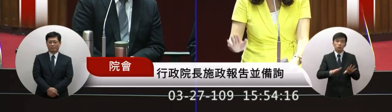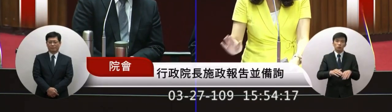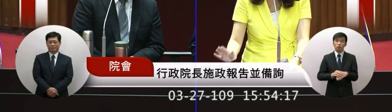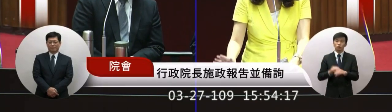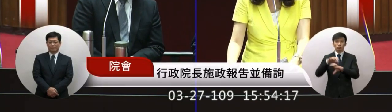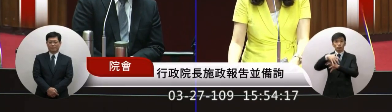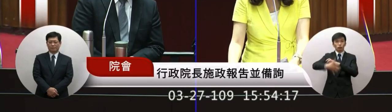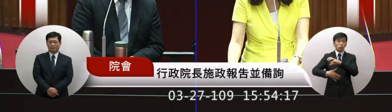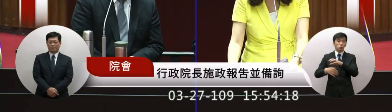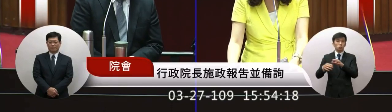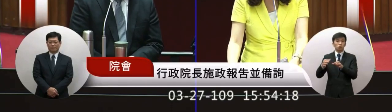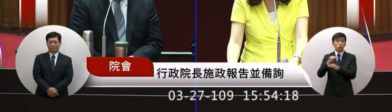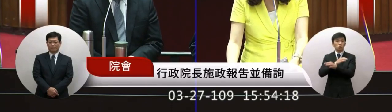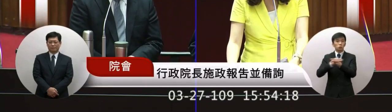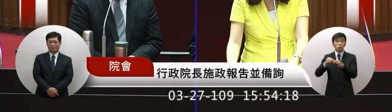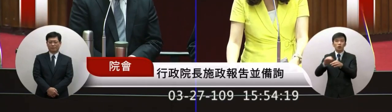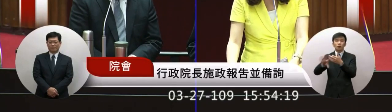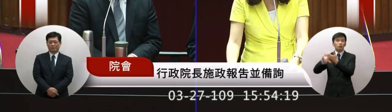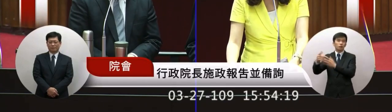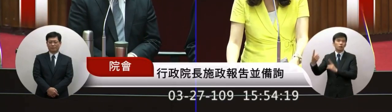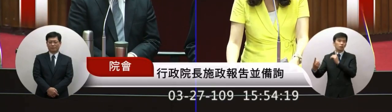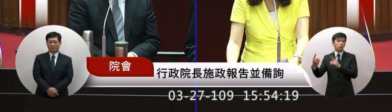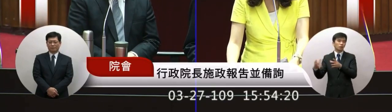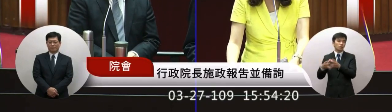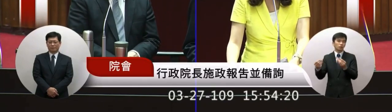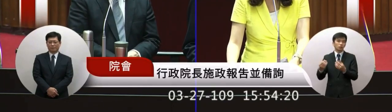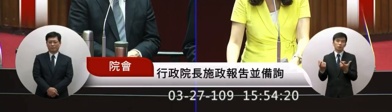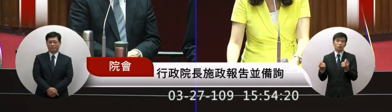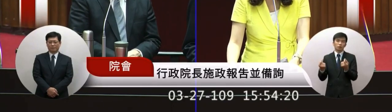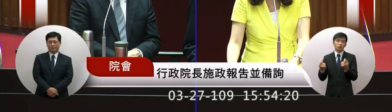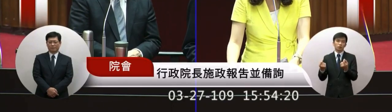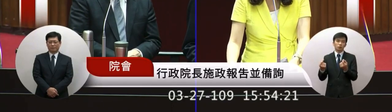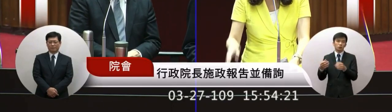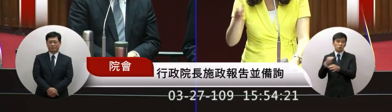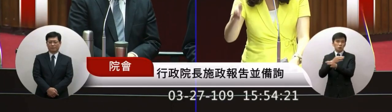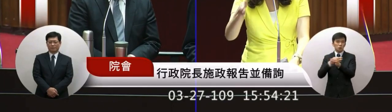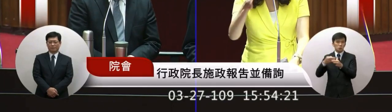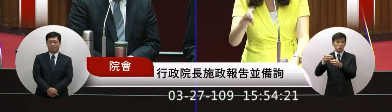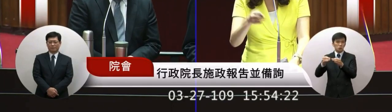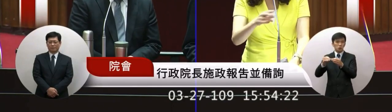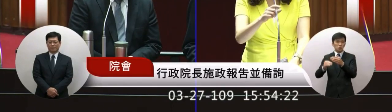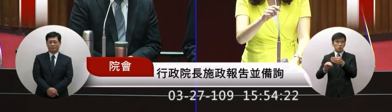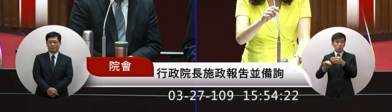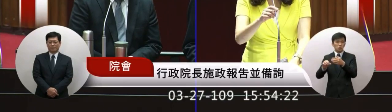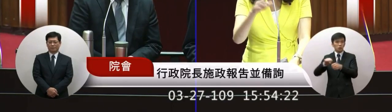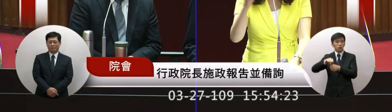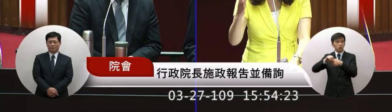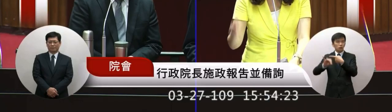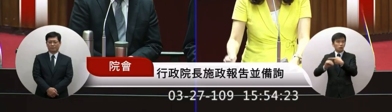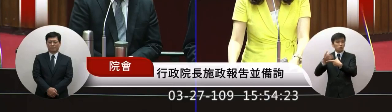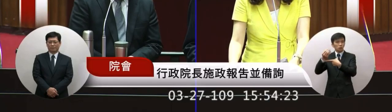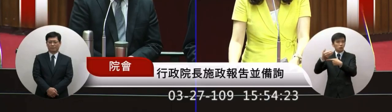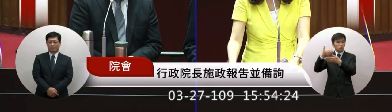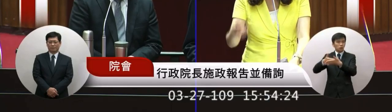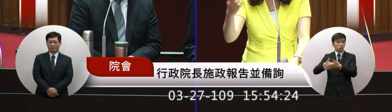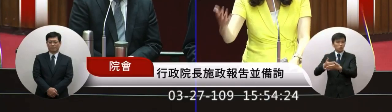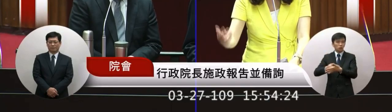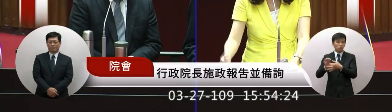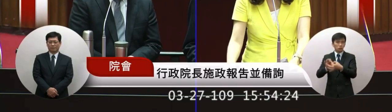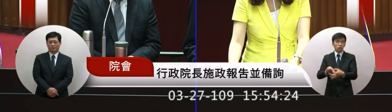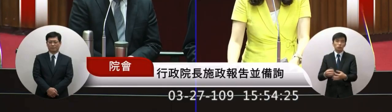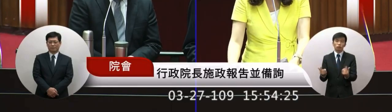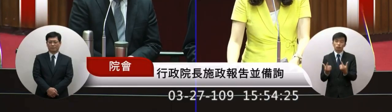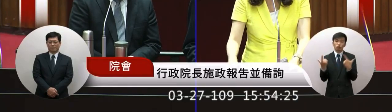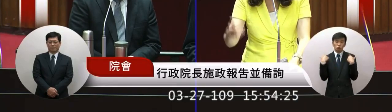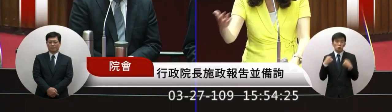球经济成长率其他国家就不用看了，也是不断的下修。从同一个礼拜院长才在讲说我们